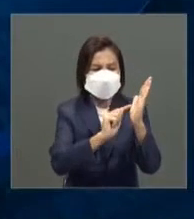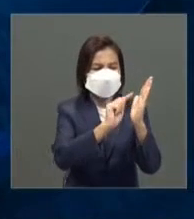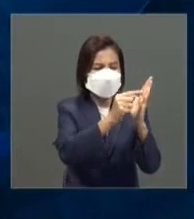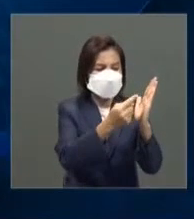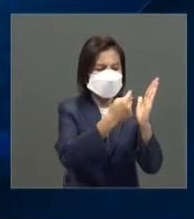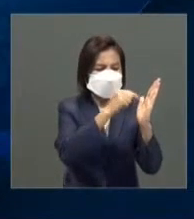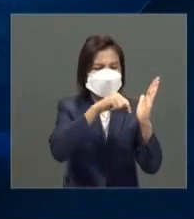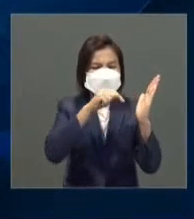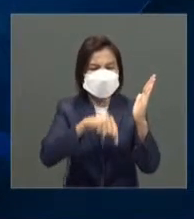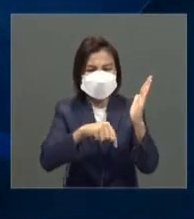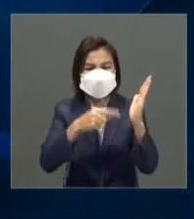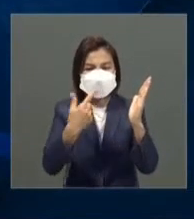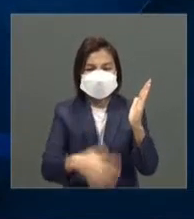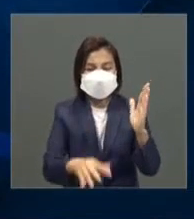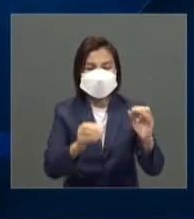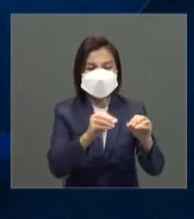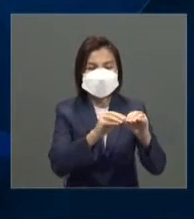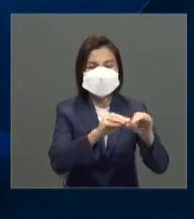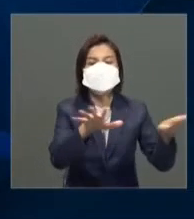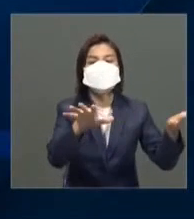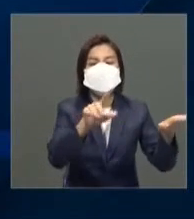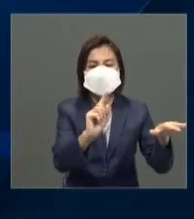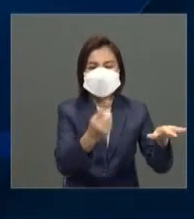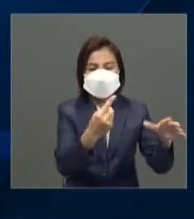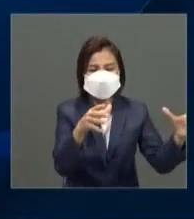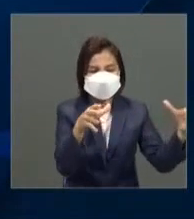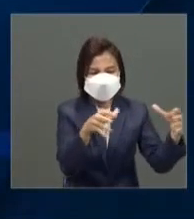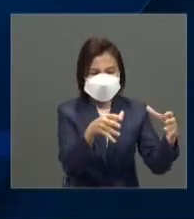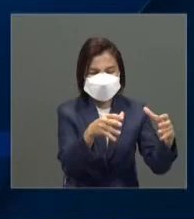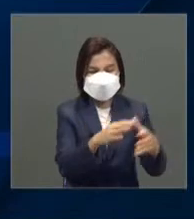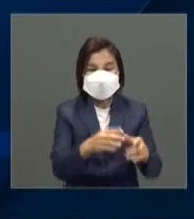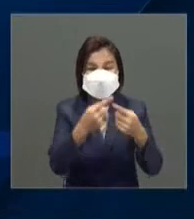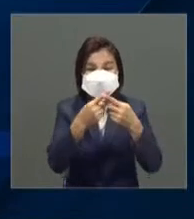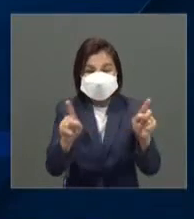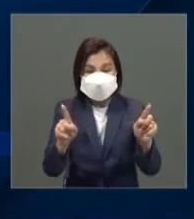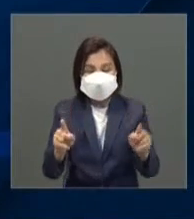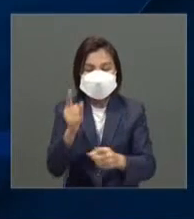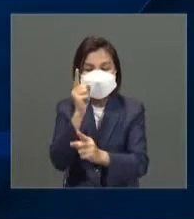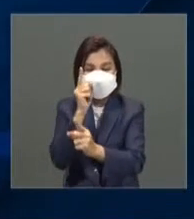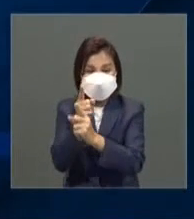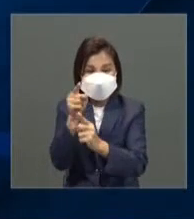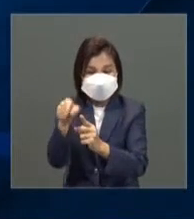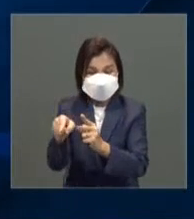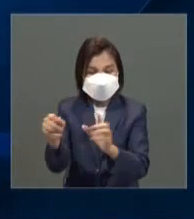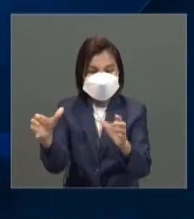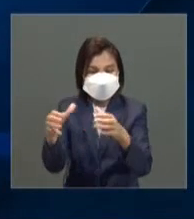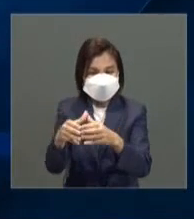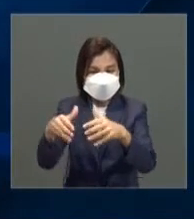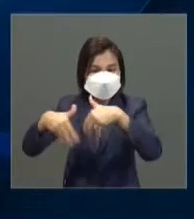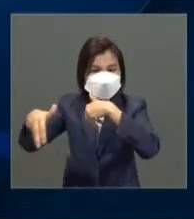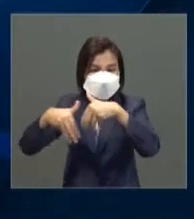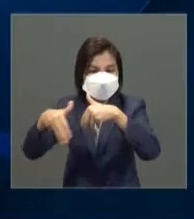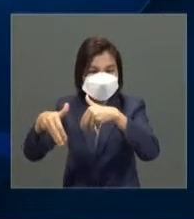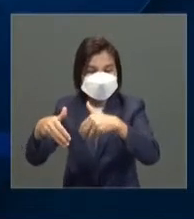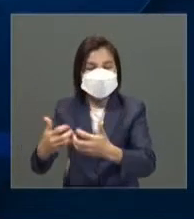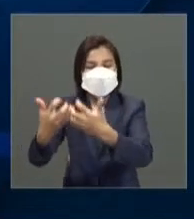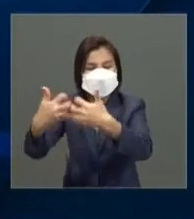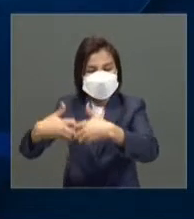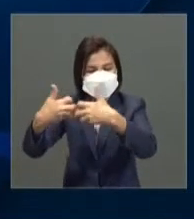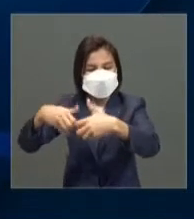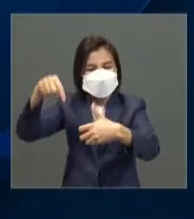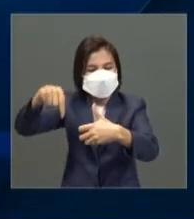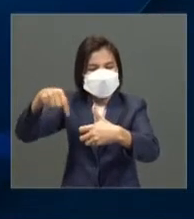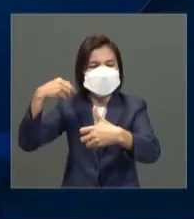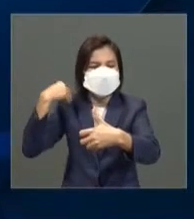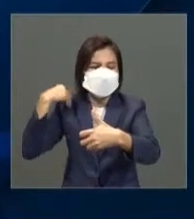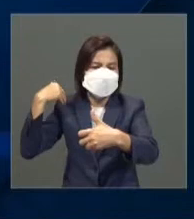ที่ต่างๆแต่หลายๆครั้งก็จะเป็นเคสที่เจอกันในพื้นที่โดยตรงเองเช่นเรื่องของโรงงานซึ่ง